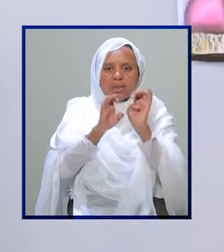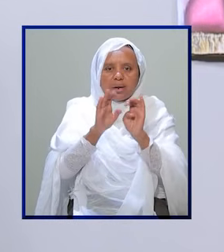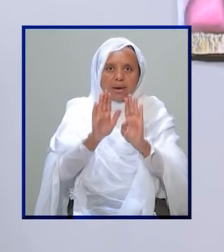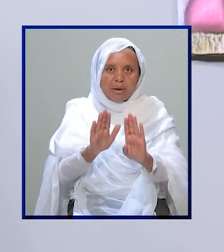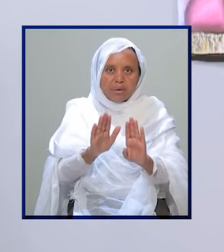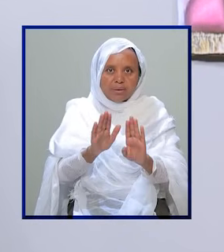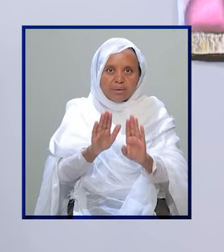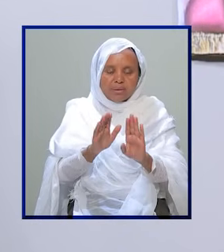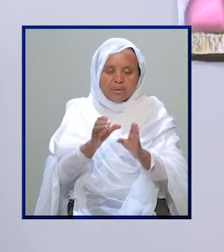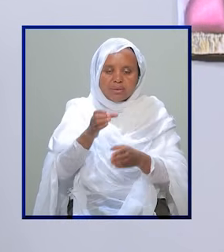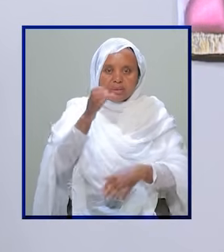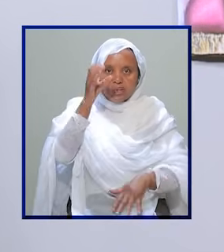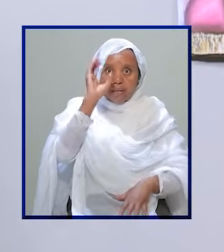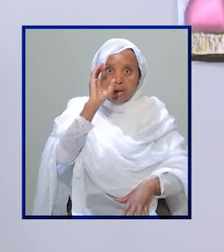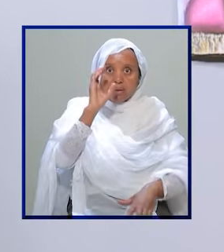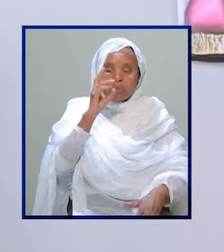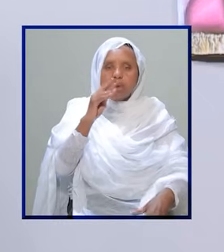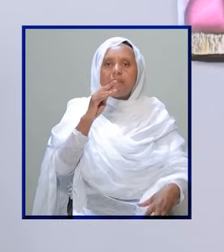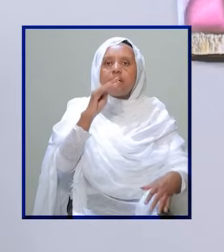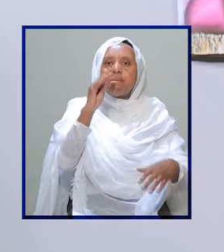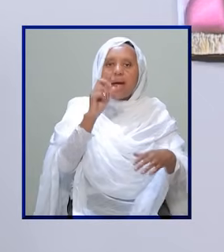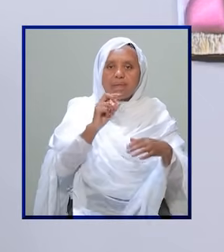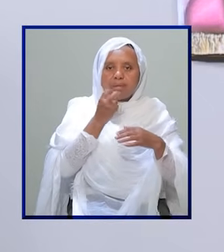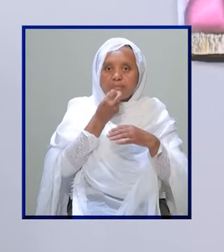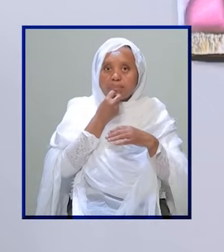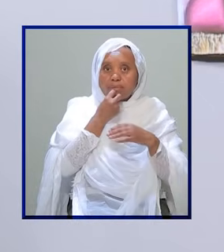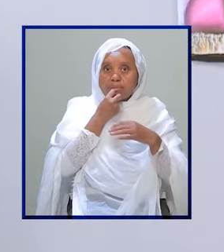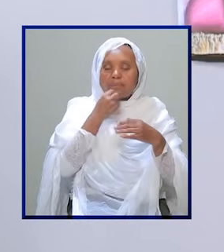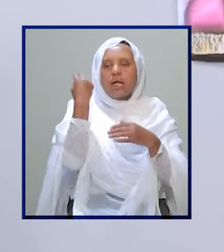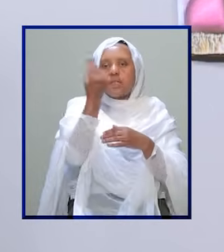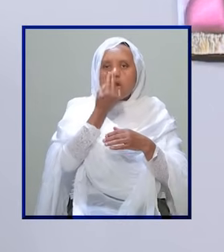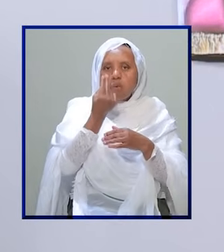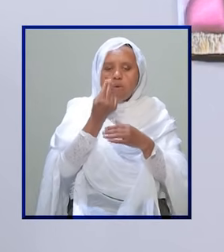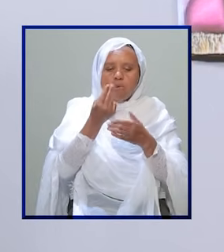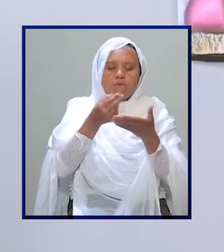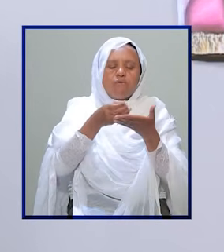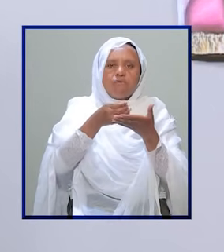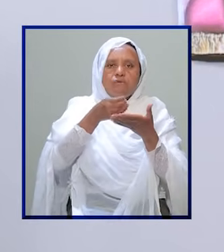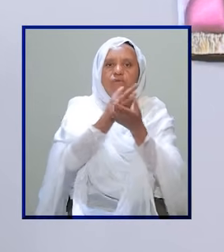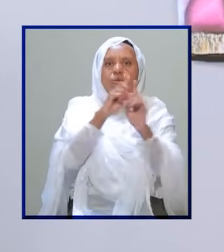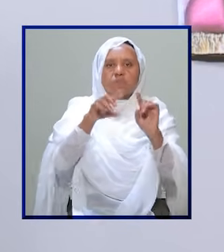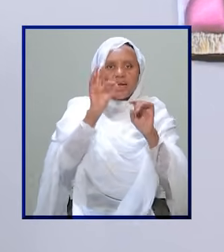በተደረገበት ጸበል ወይም ደግሞ ማይ ተጠቅሞ ፈውስ ሊያገኝ ይችላል።